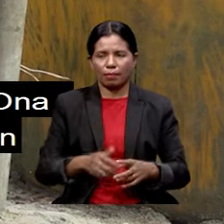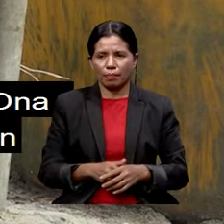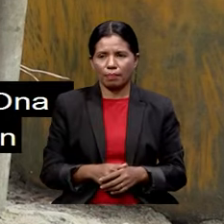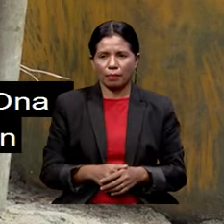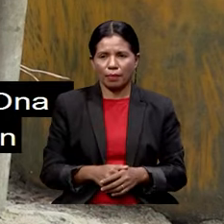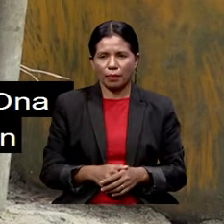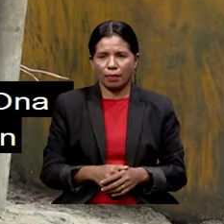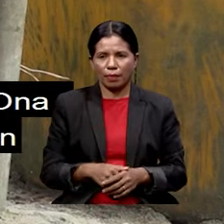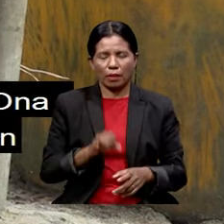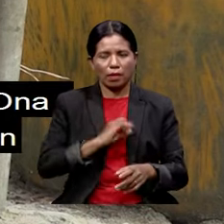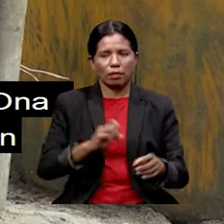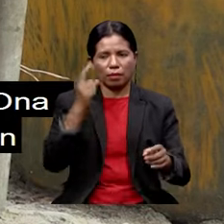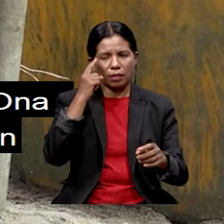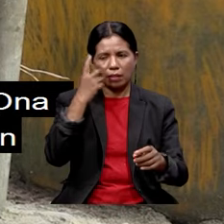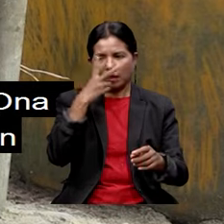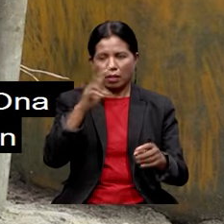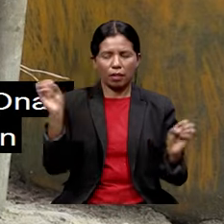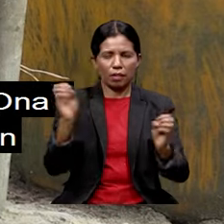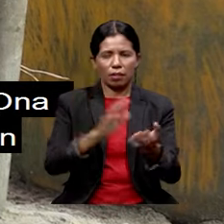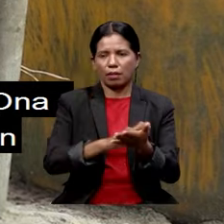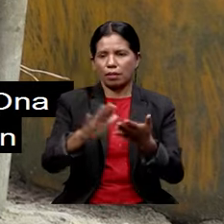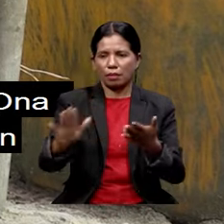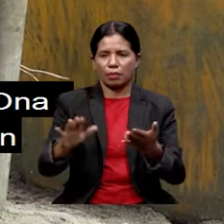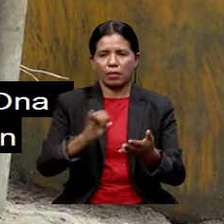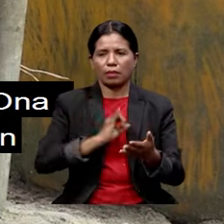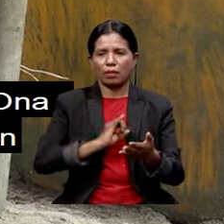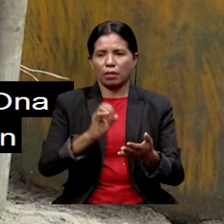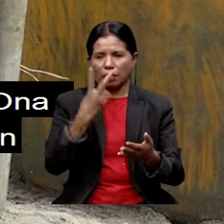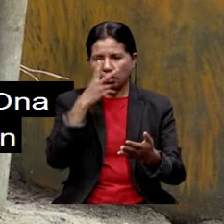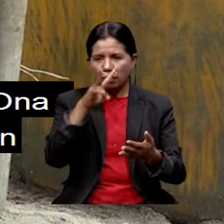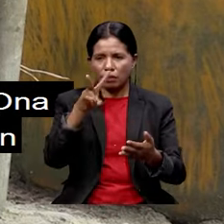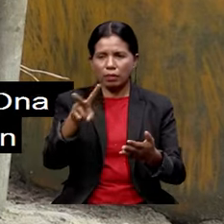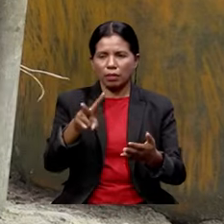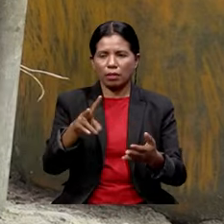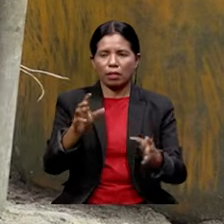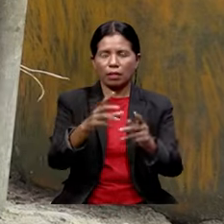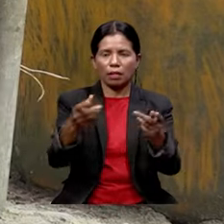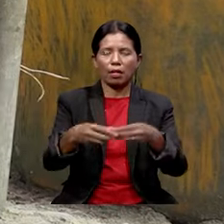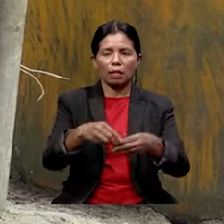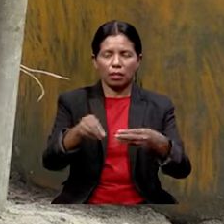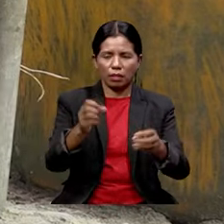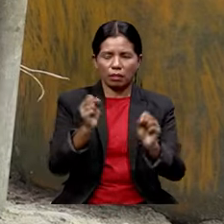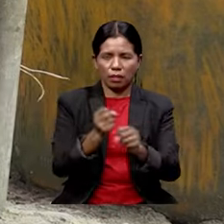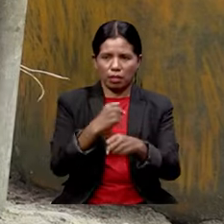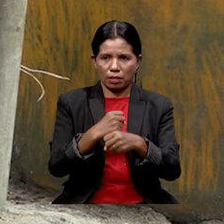Ani nana ni o hai kapare tanaka na sunai fai pantiana se halafai.